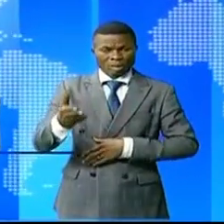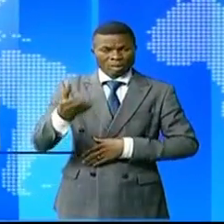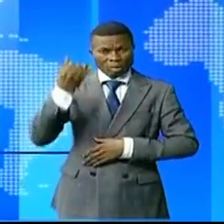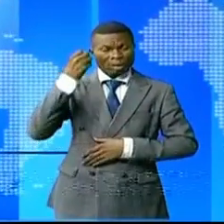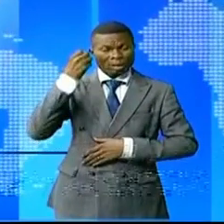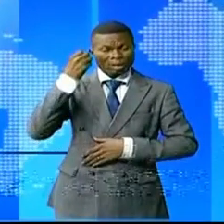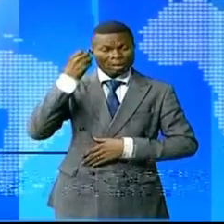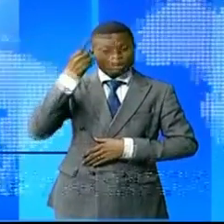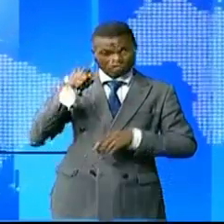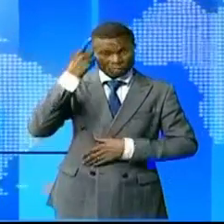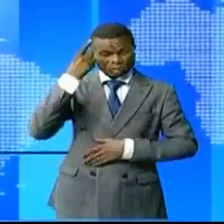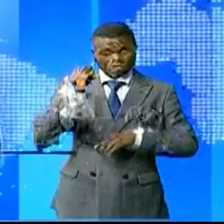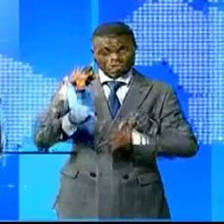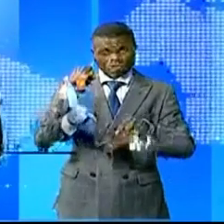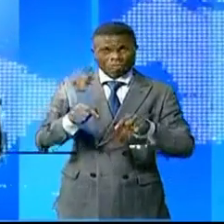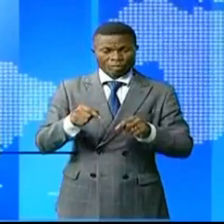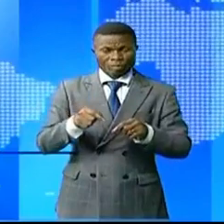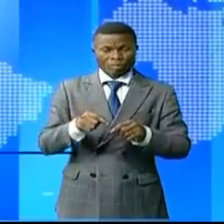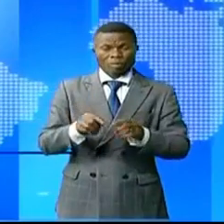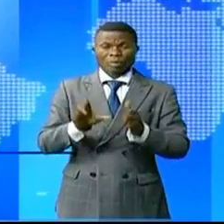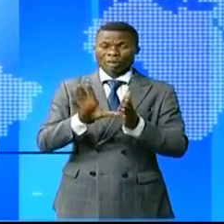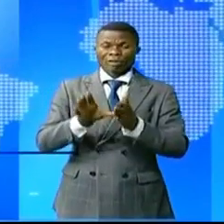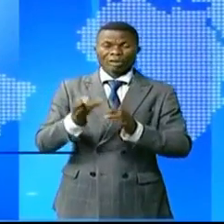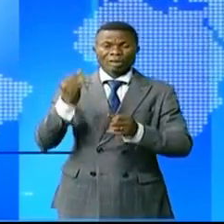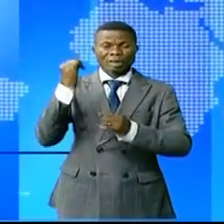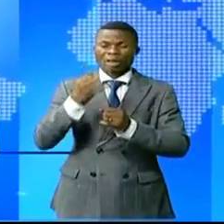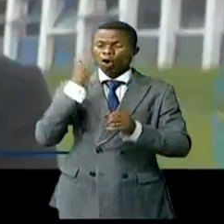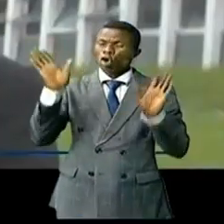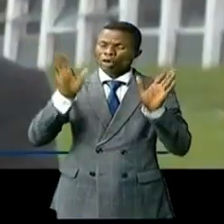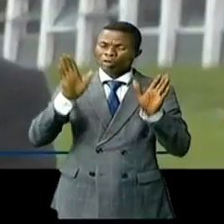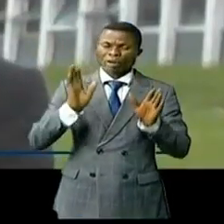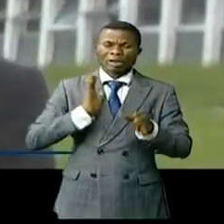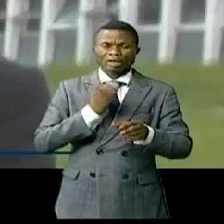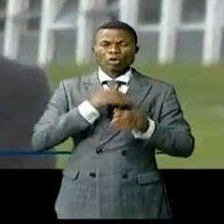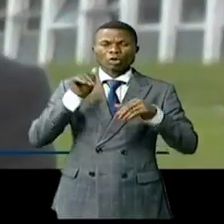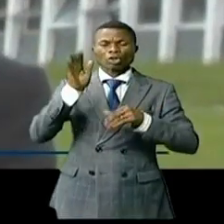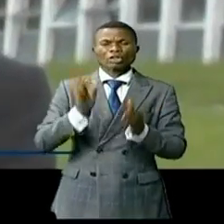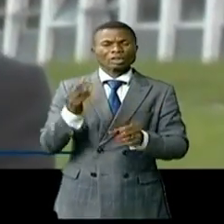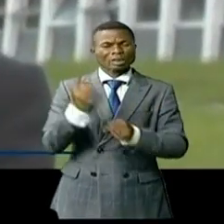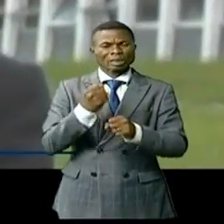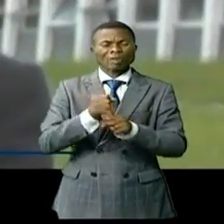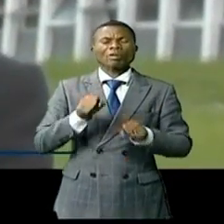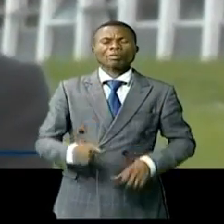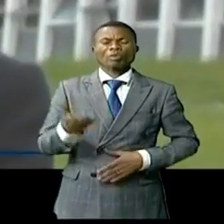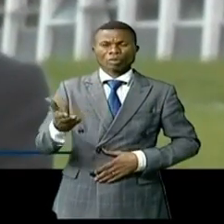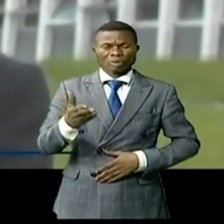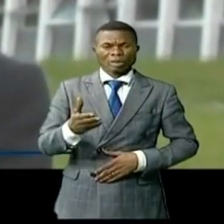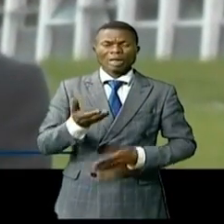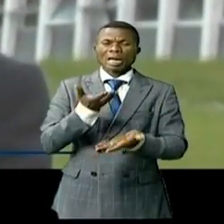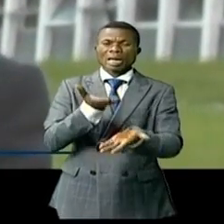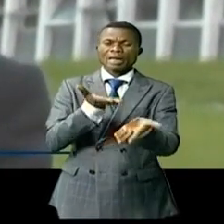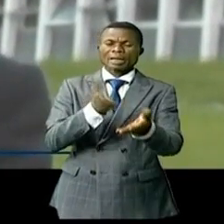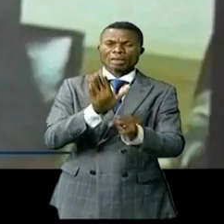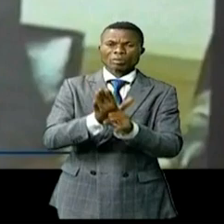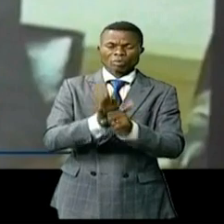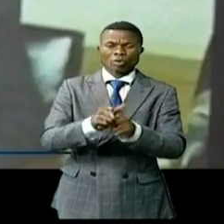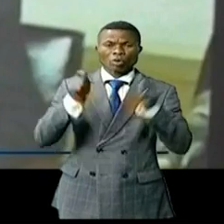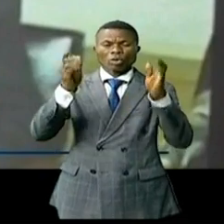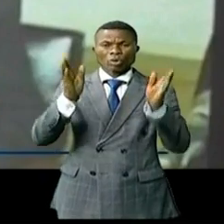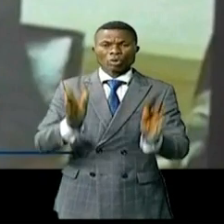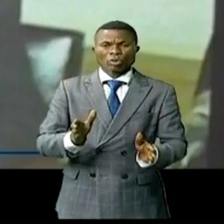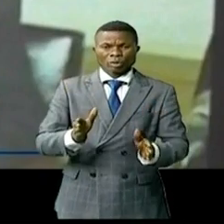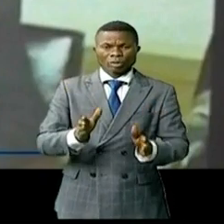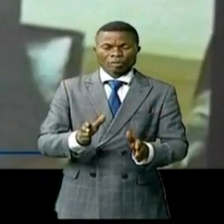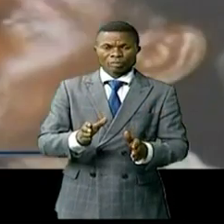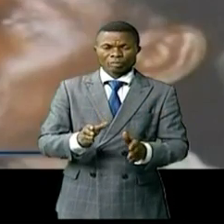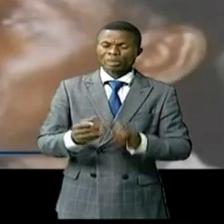compris, on va se quitter justement avec ces derniers hommages. Il a servi le monde de la presse et de